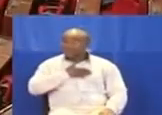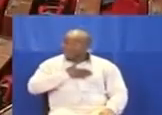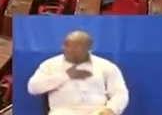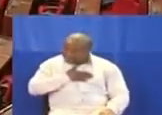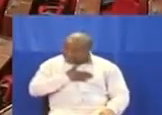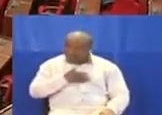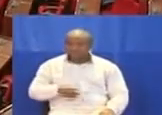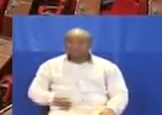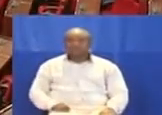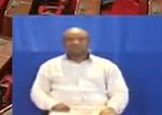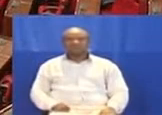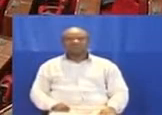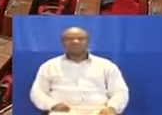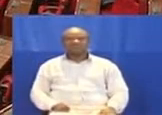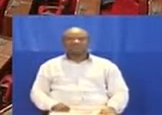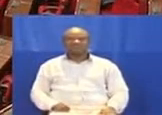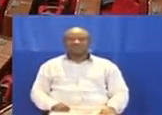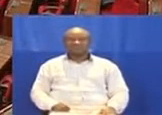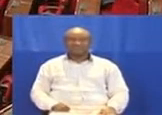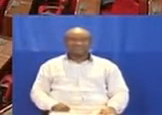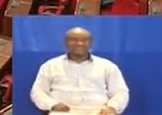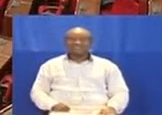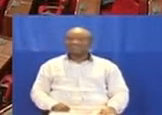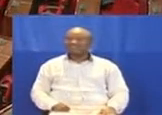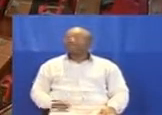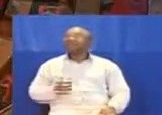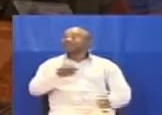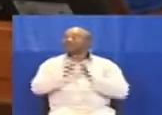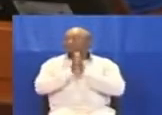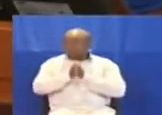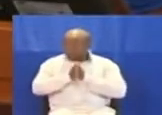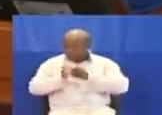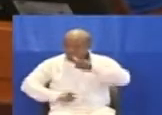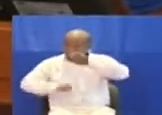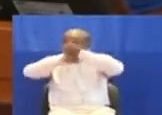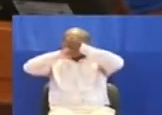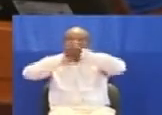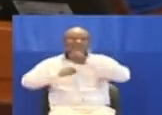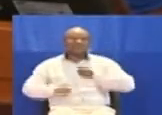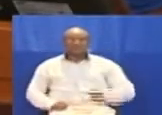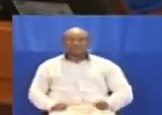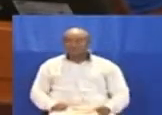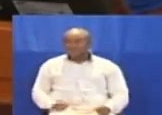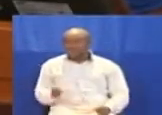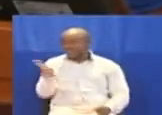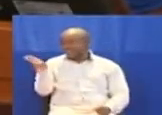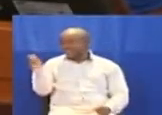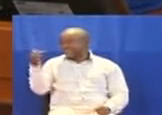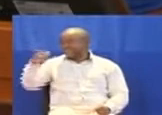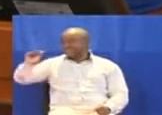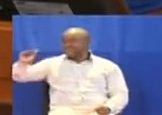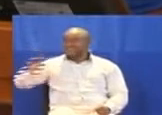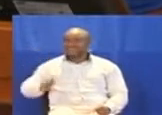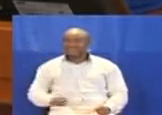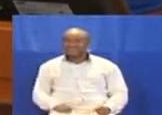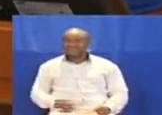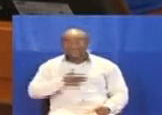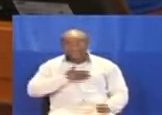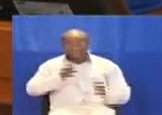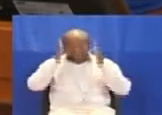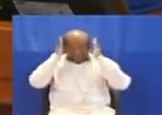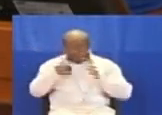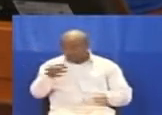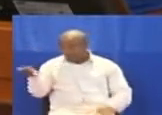Umefanya. Asante mheshimiwa. Asante, nashukuru sana. Naunga mkono wote. Asante sana mheshimiwa Kitwanga,